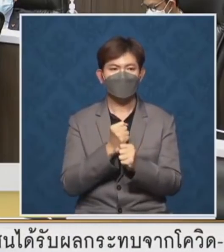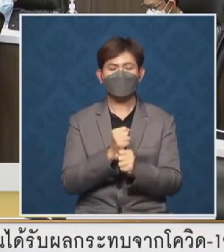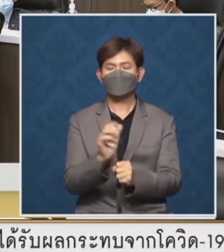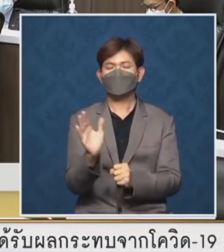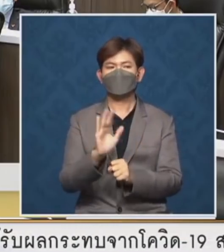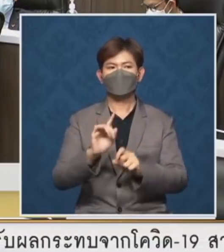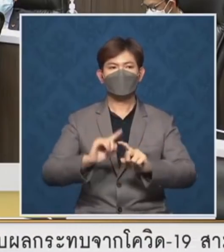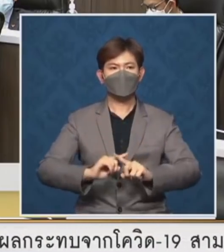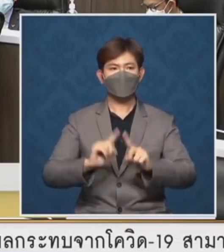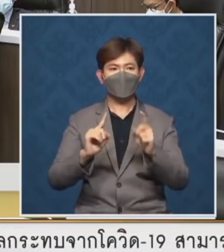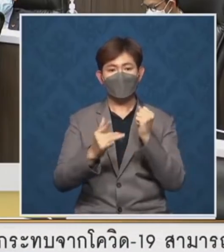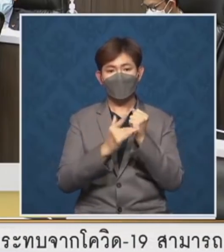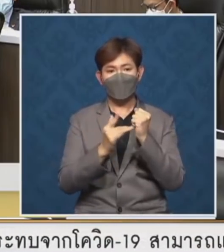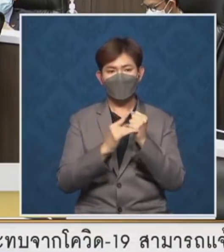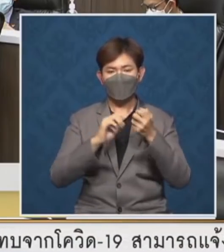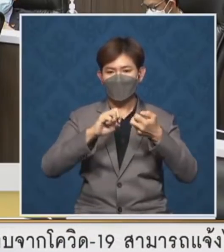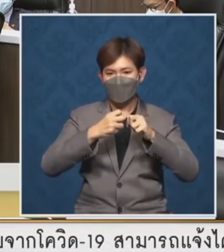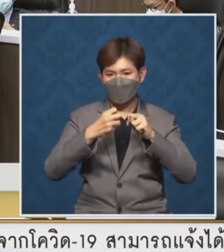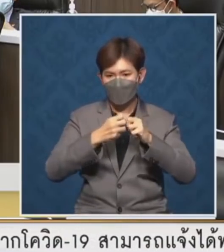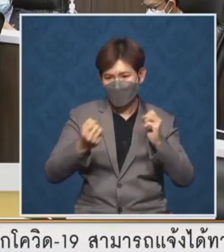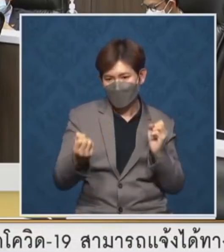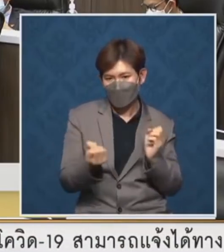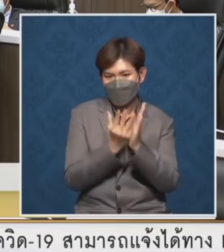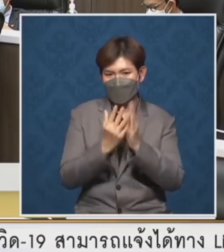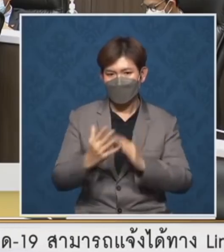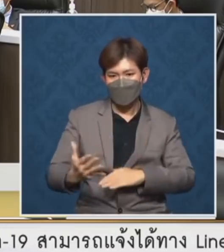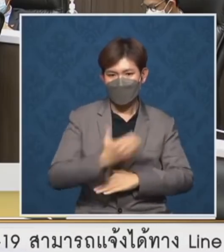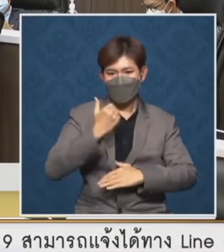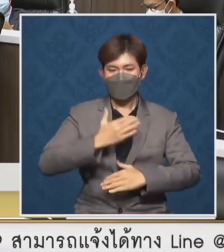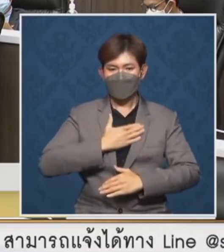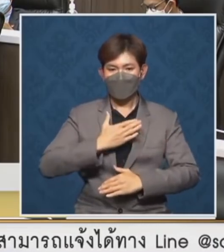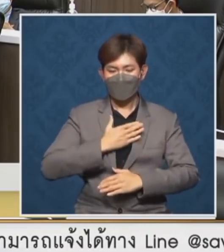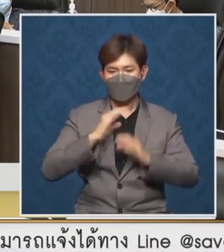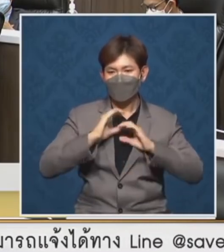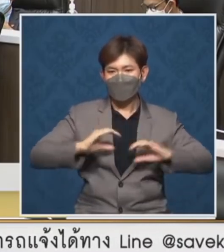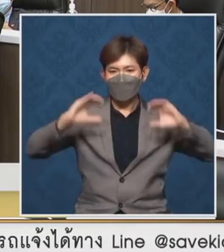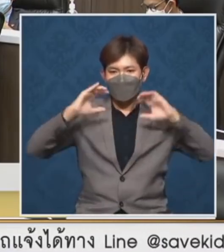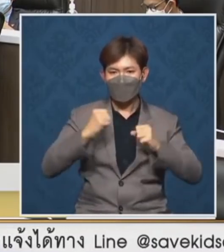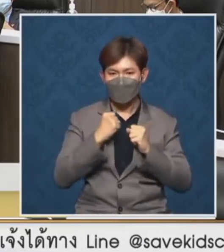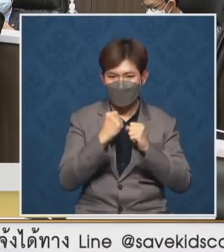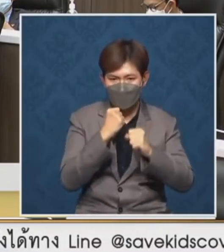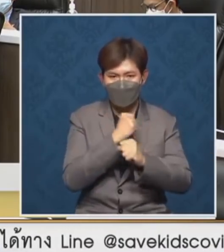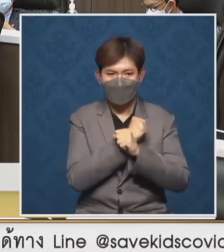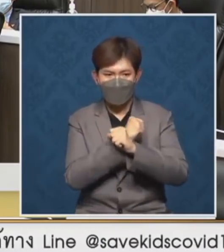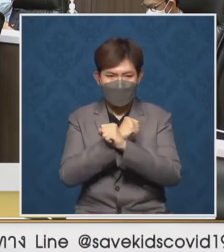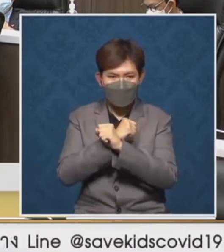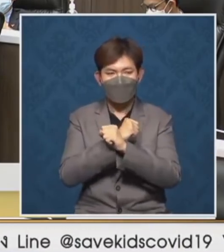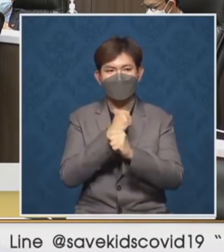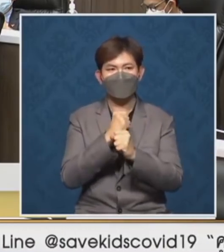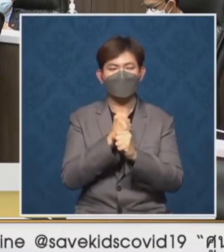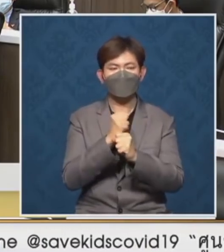เทคโนโลยีนี้มันคือภัยคุกคามร้ายแรงต่ออำนาจของตัวเองที่กำลังพยายามปกปักรักษา